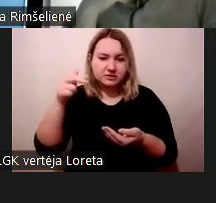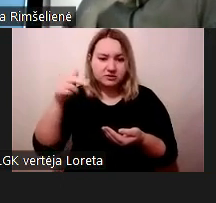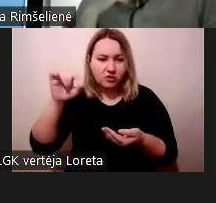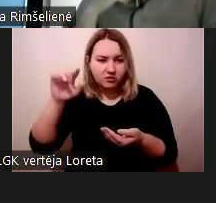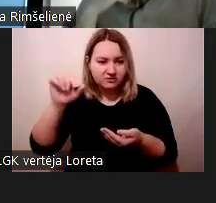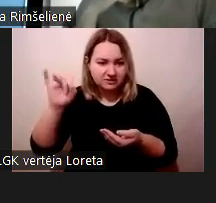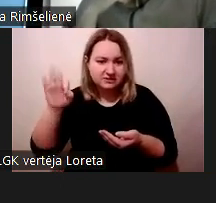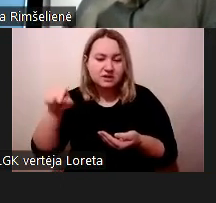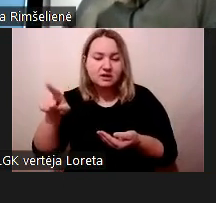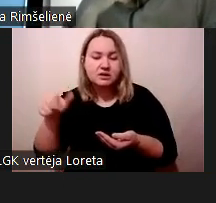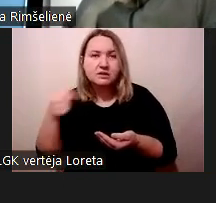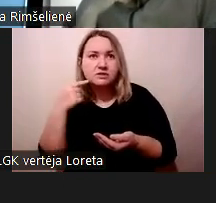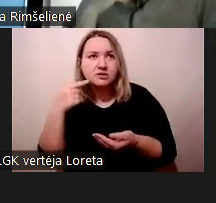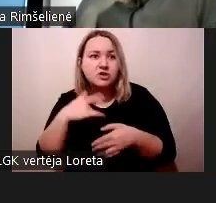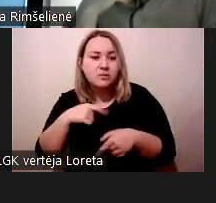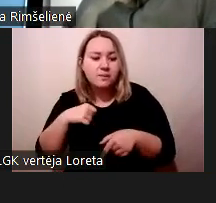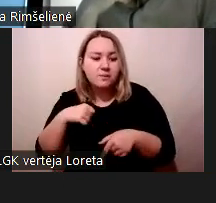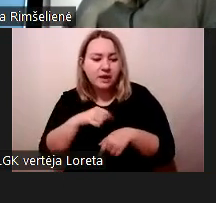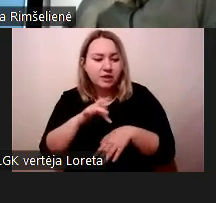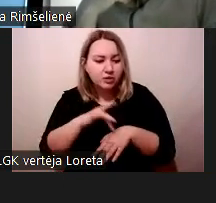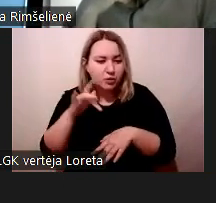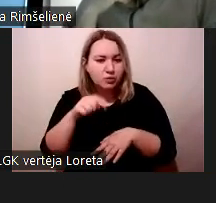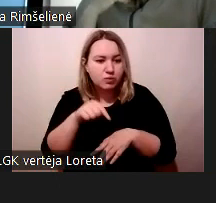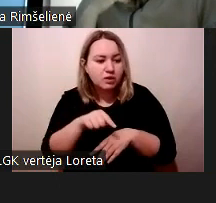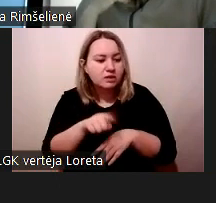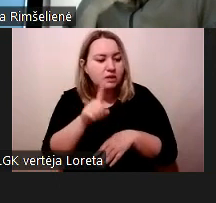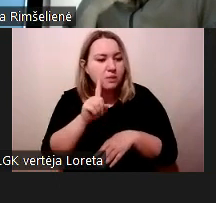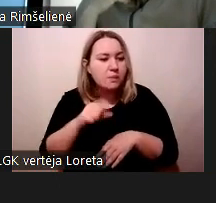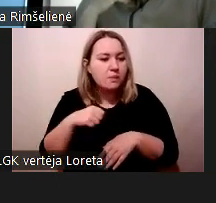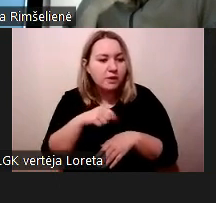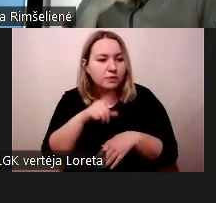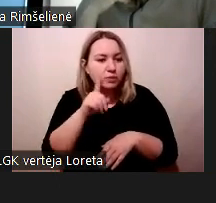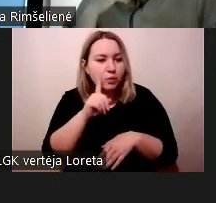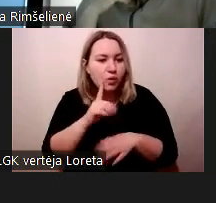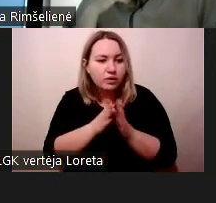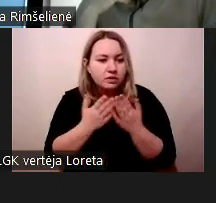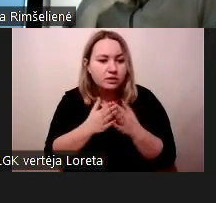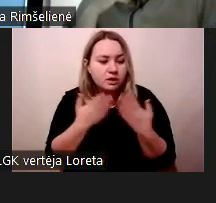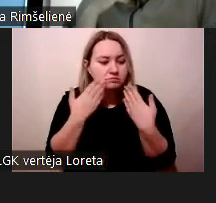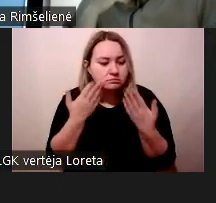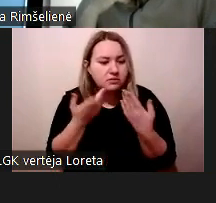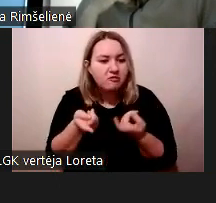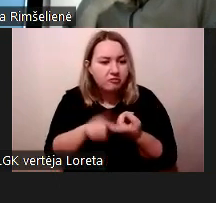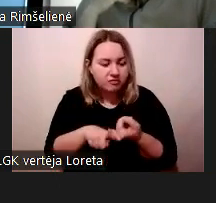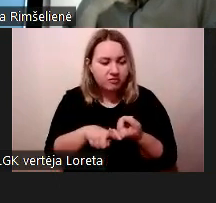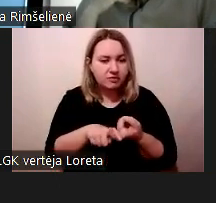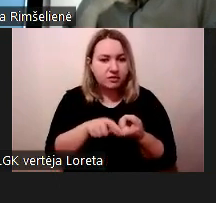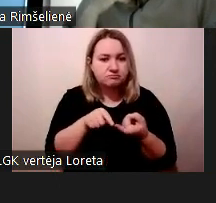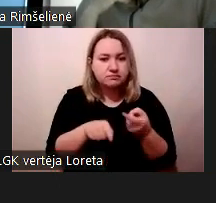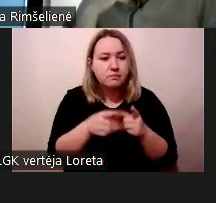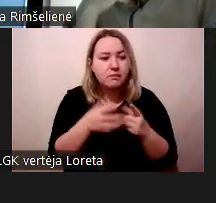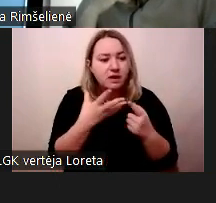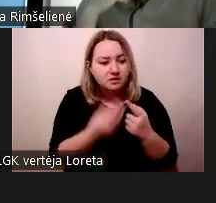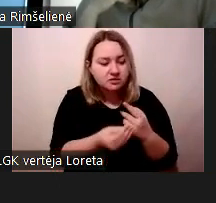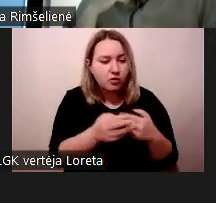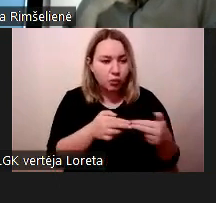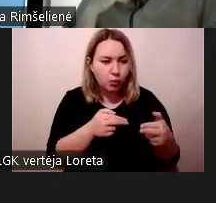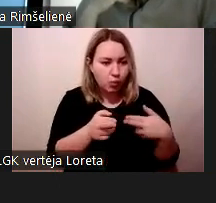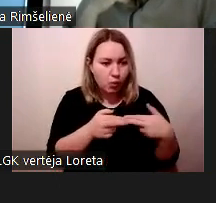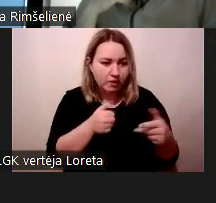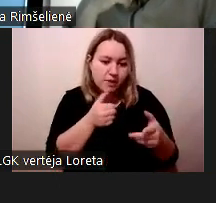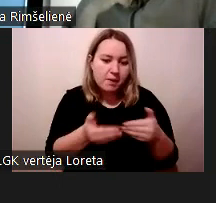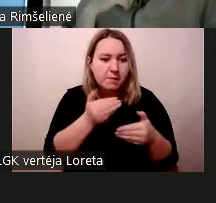Hocemplocą ir aš jaučiu, kad jinai jaučia, kokią knygą skaityti pagal tuo metu esančią nuotaiką. Prieš